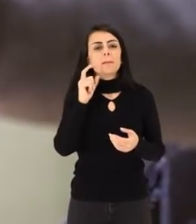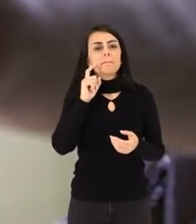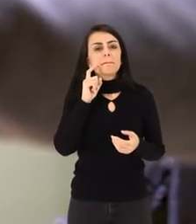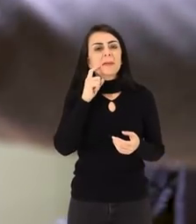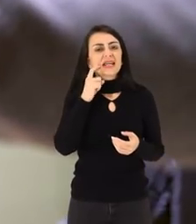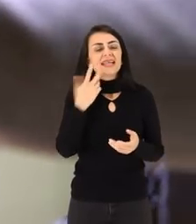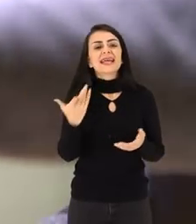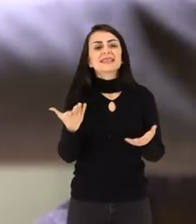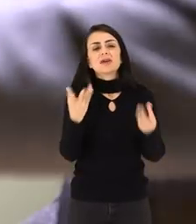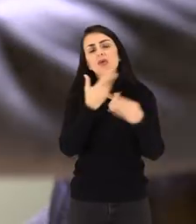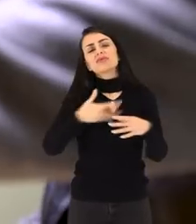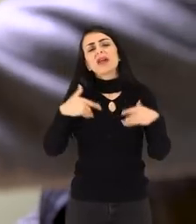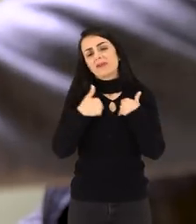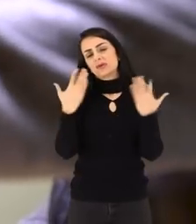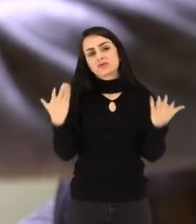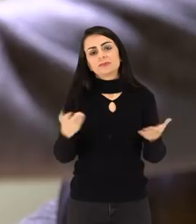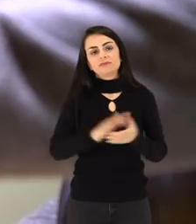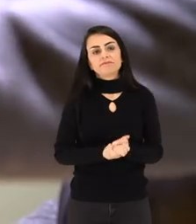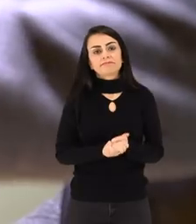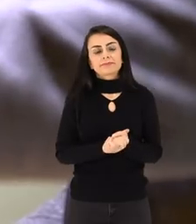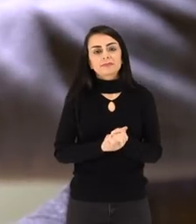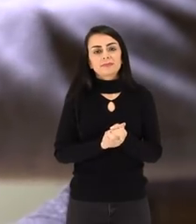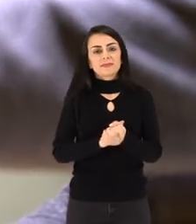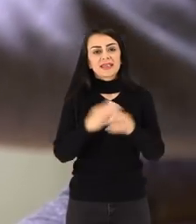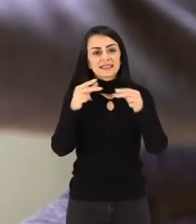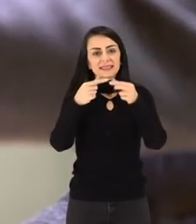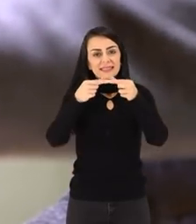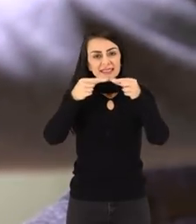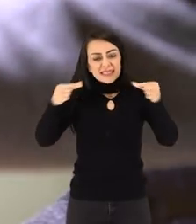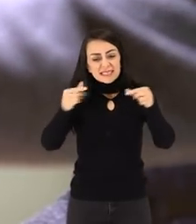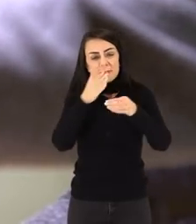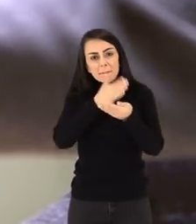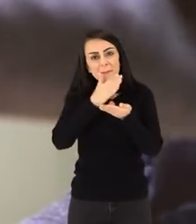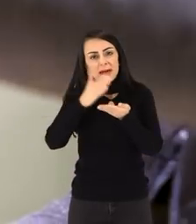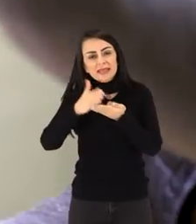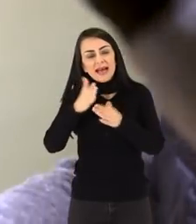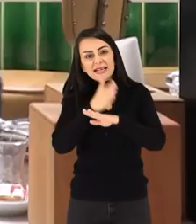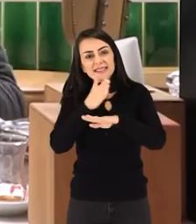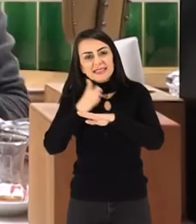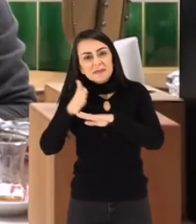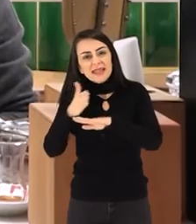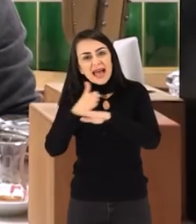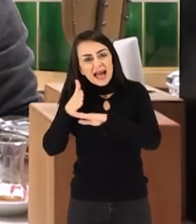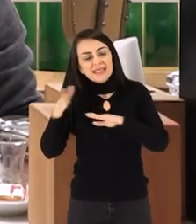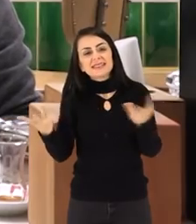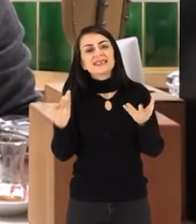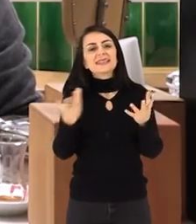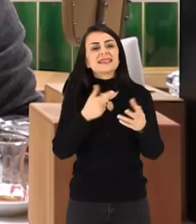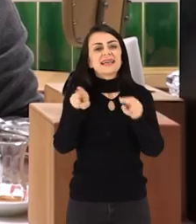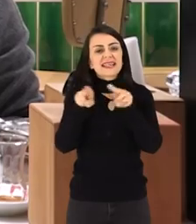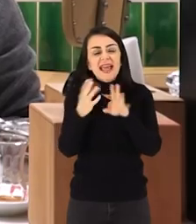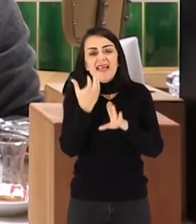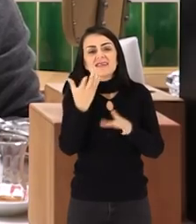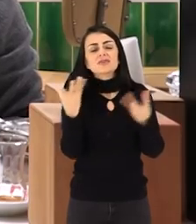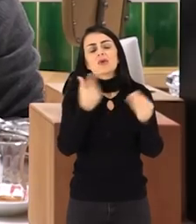bezelyeler, patatesler işte falan çok severim yani. Öyle ıspanaklar, kerevizler, enginarlar mesela. Anladım. Sebze yüklü bir